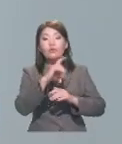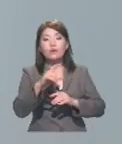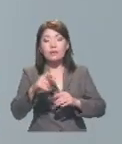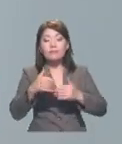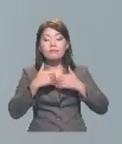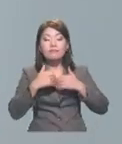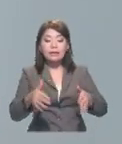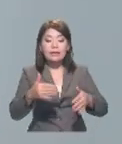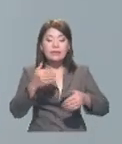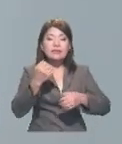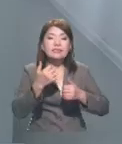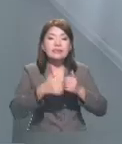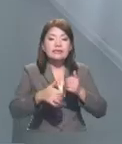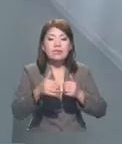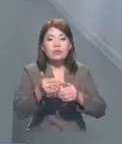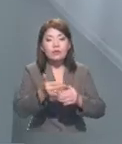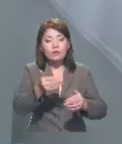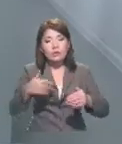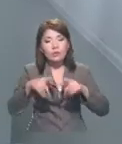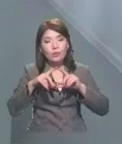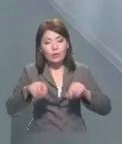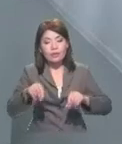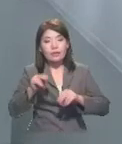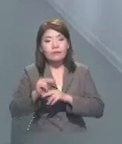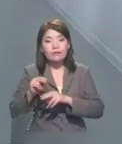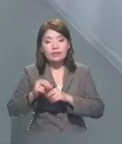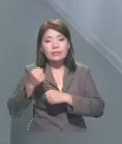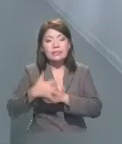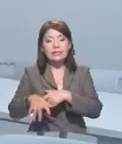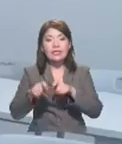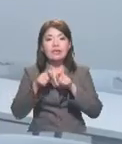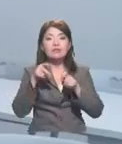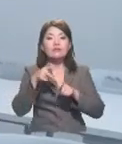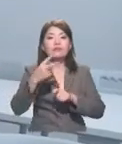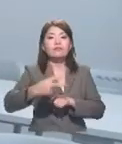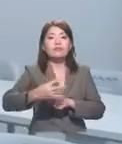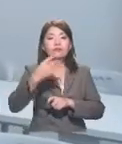распахнет мини-центр для дошкольников. Открытие намечено на январь 2024 года.